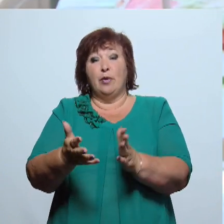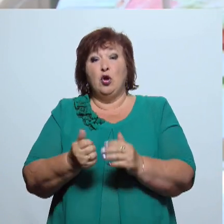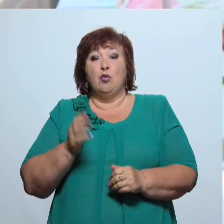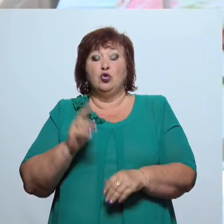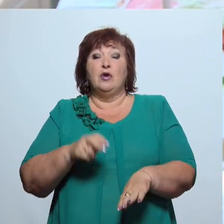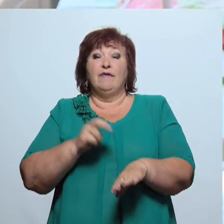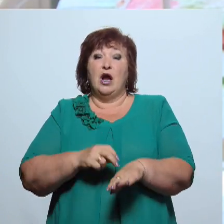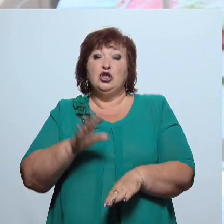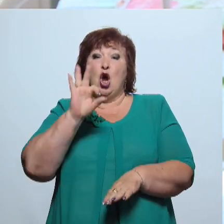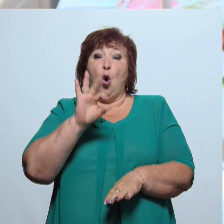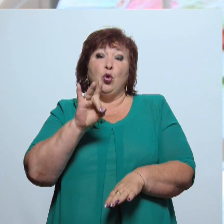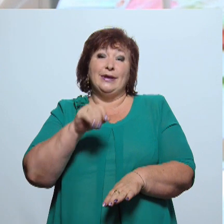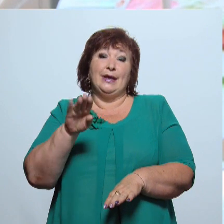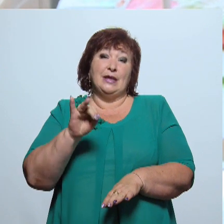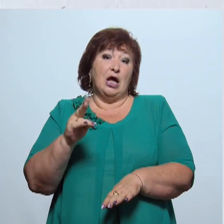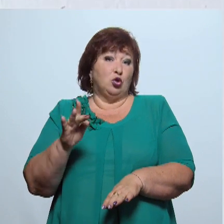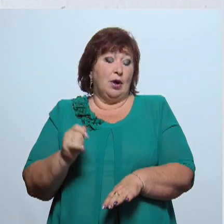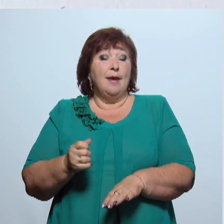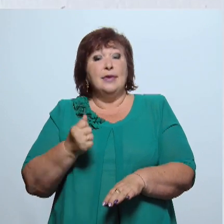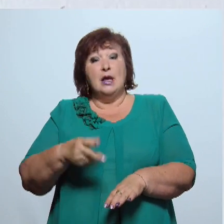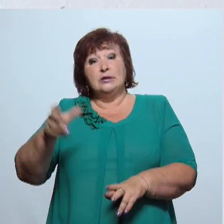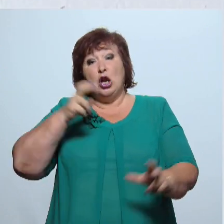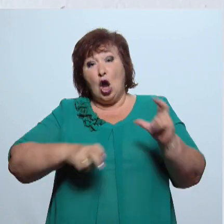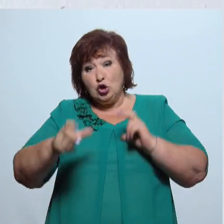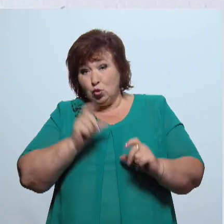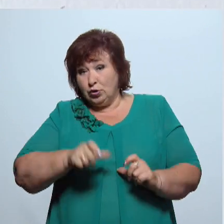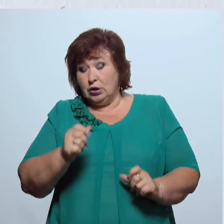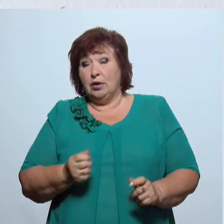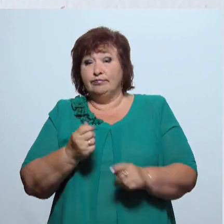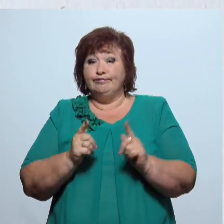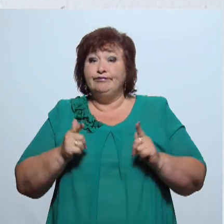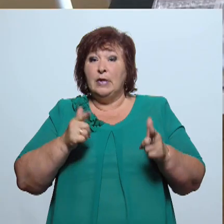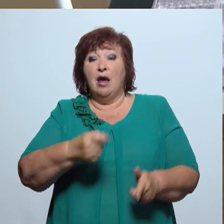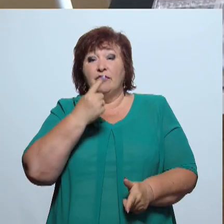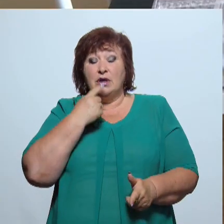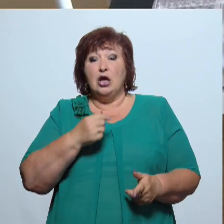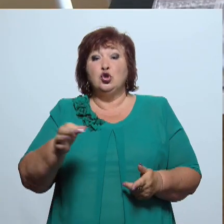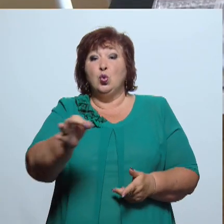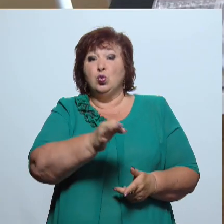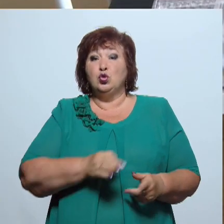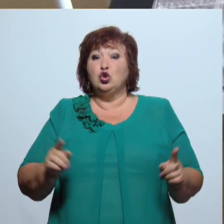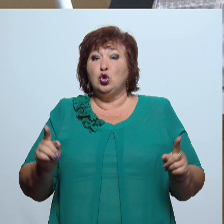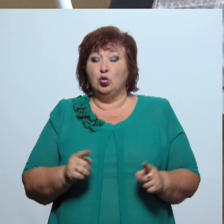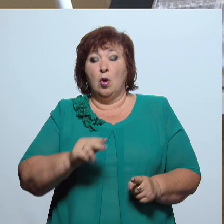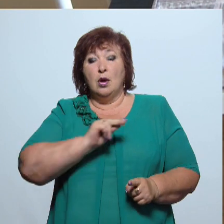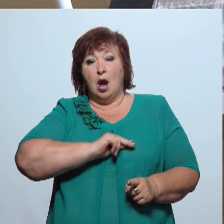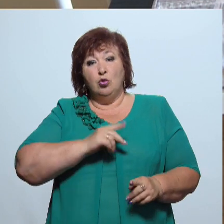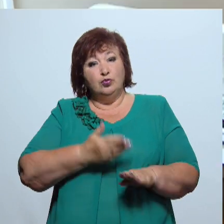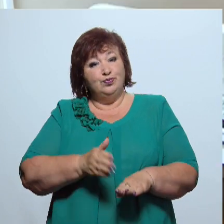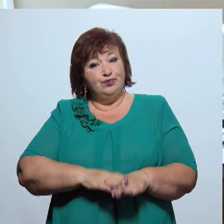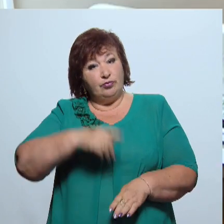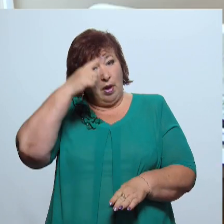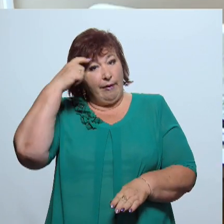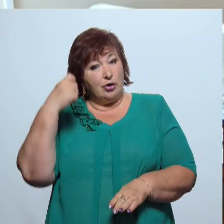проводить врачи-ординаторы. Несколько студентов медакадемии сейчас устраиваются санитарками в красную зону. Работу осложняет жаркая погода.